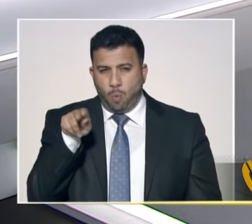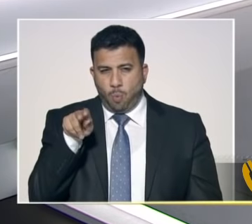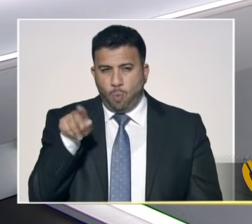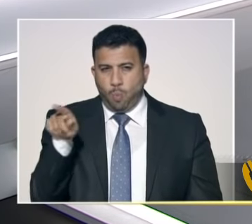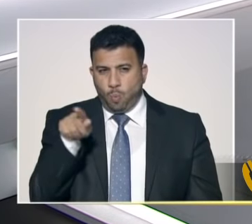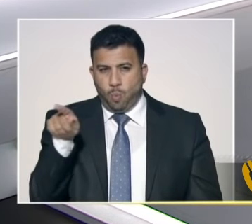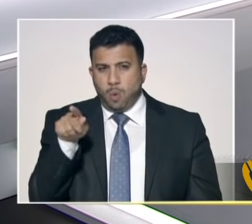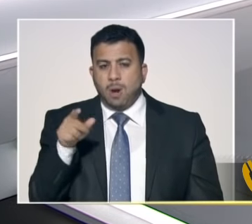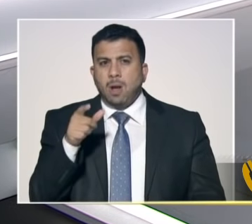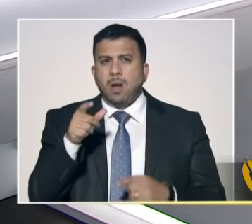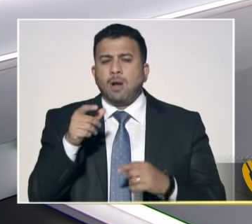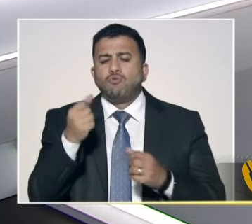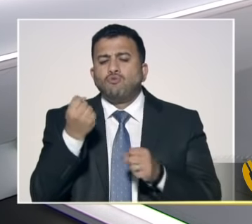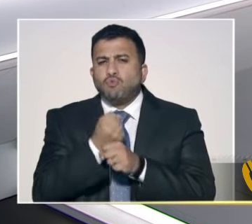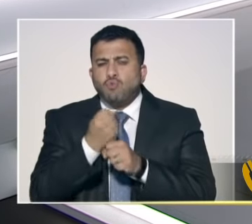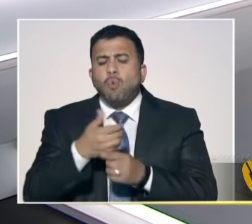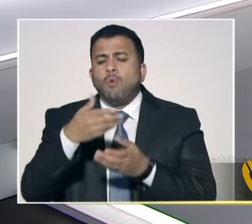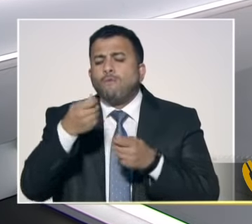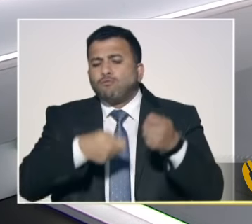تقسيم الميراث توفي عمي،